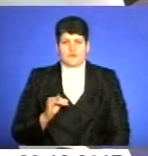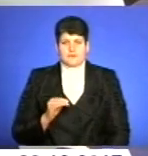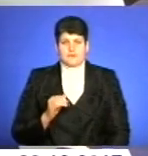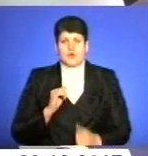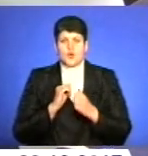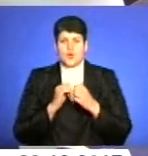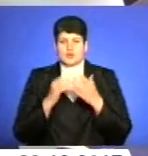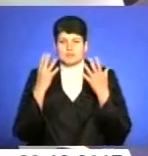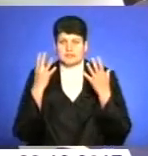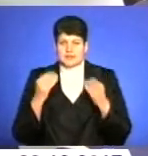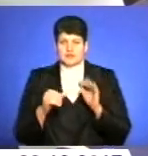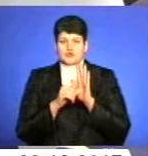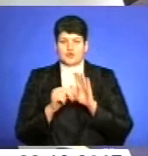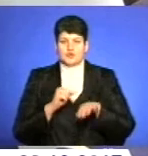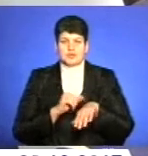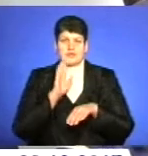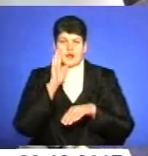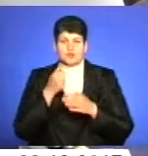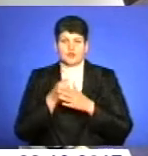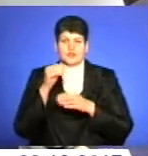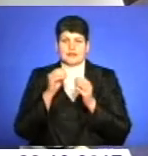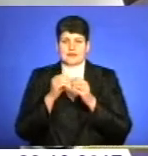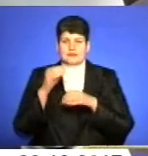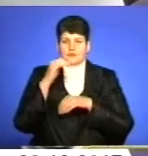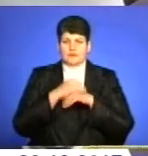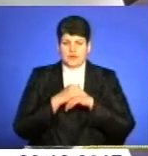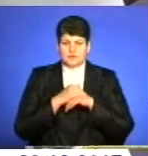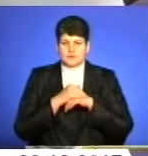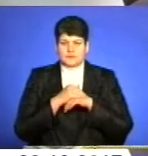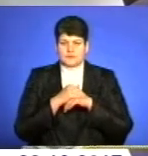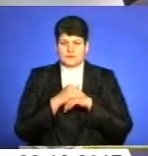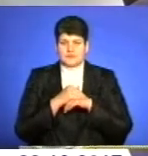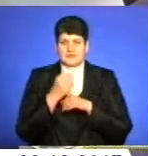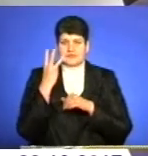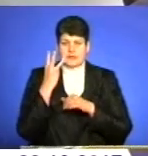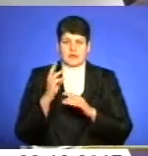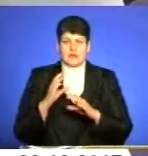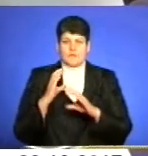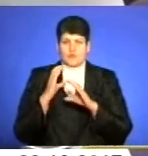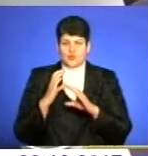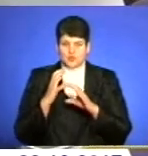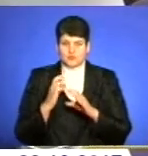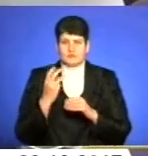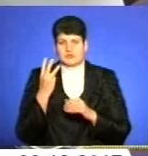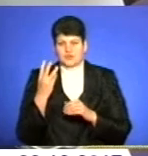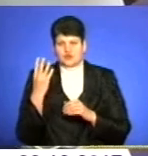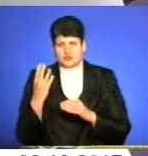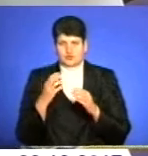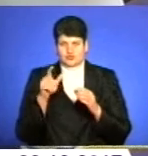Кожен день з 6 ранку до 10 вечора безпосередньо 3 буса, в кожній команді було по 3-4